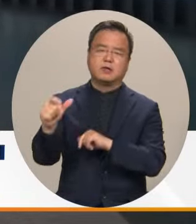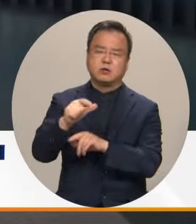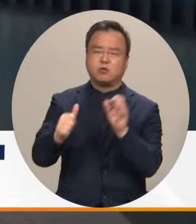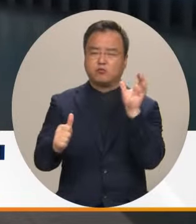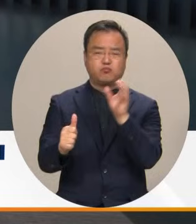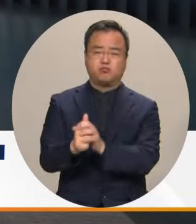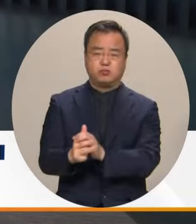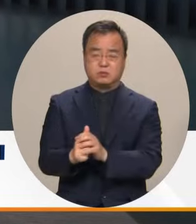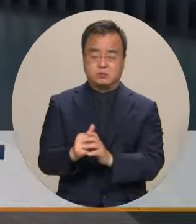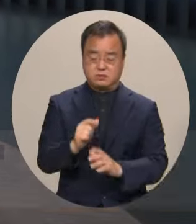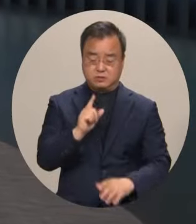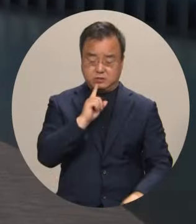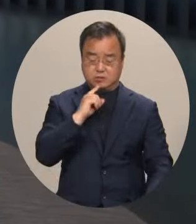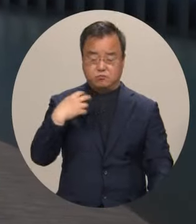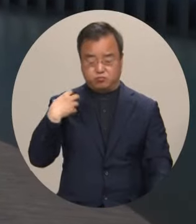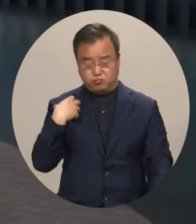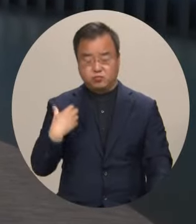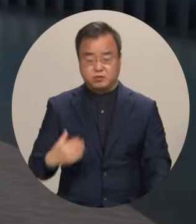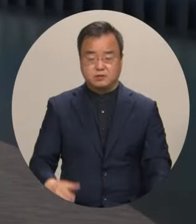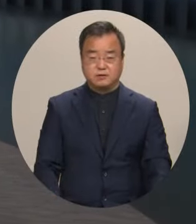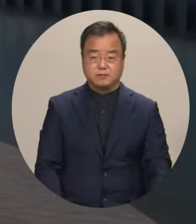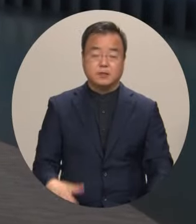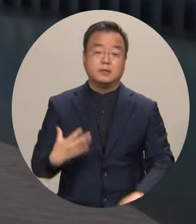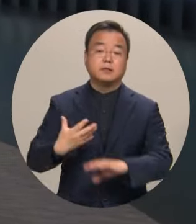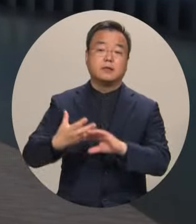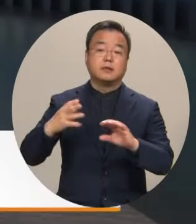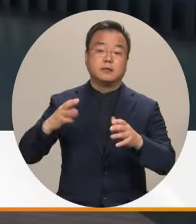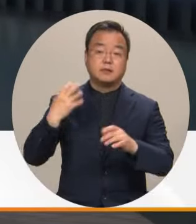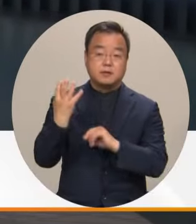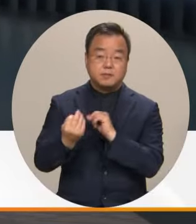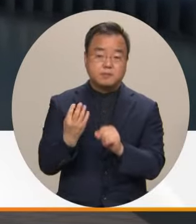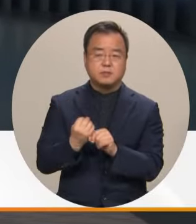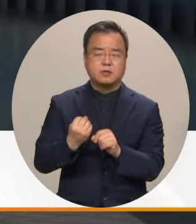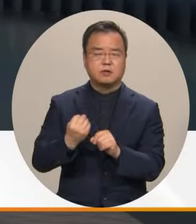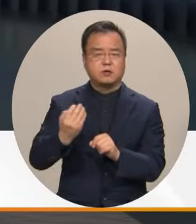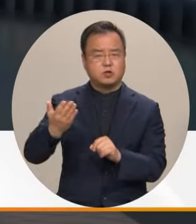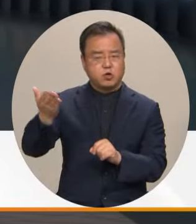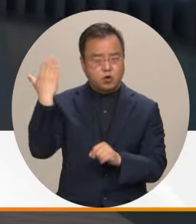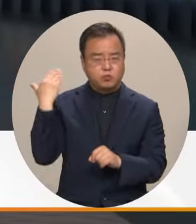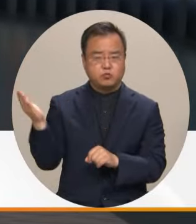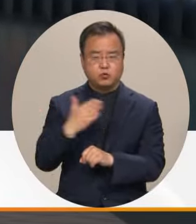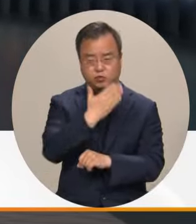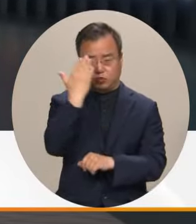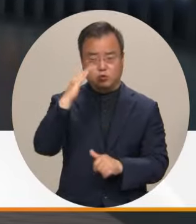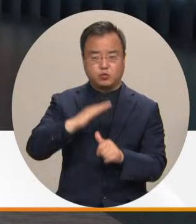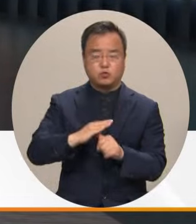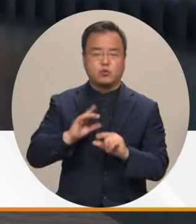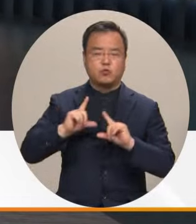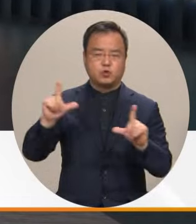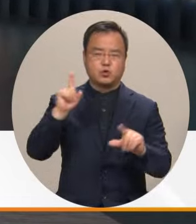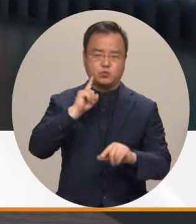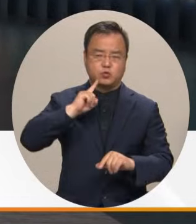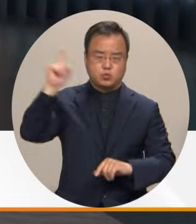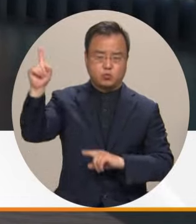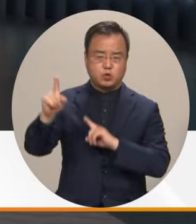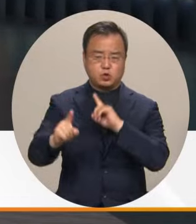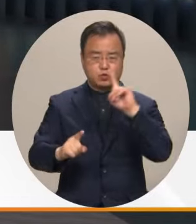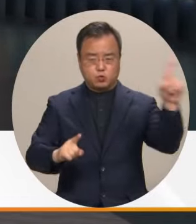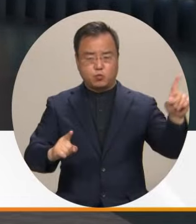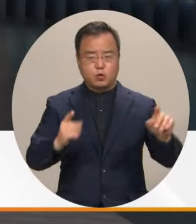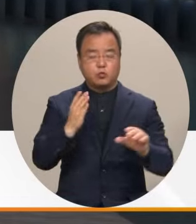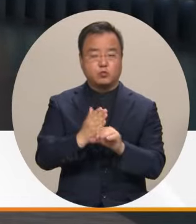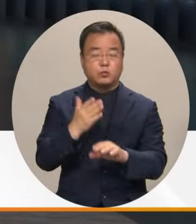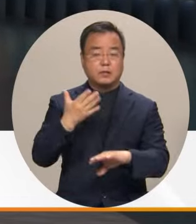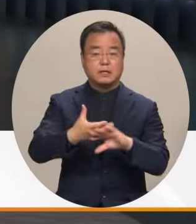큰부담으로돌아올것입니다 .해외에서는젊은이들이 이미수년전부터기후관련소송을제기해왔습니다 .저도